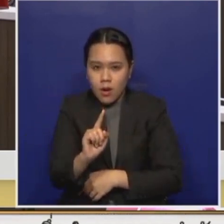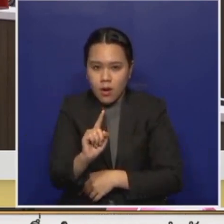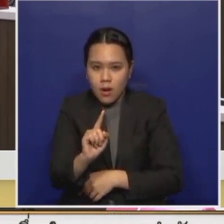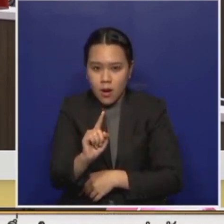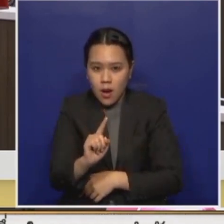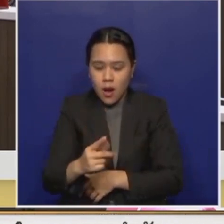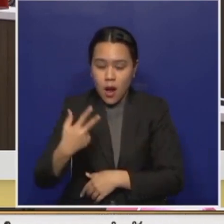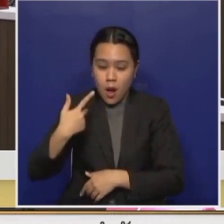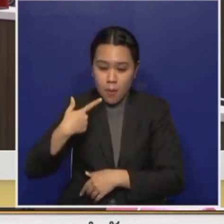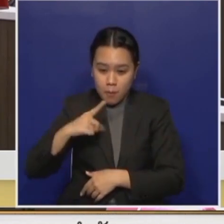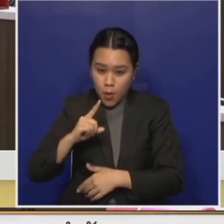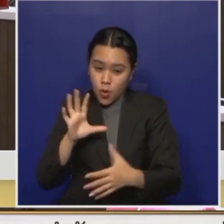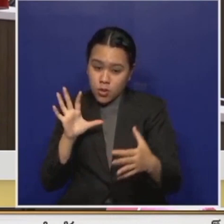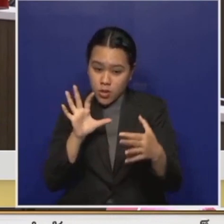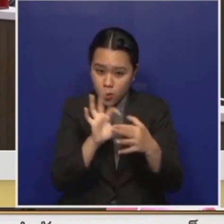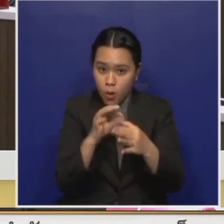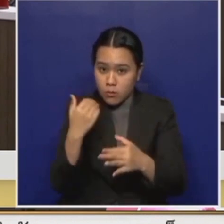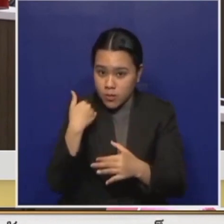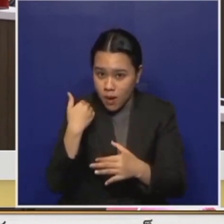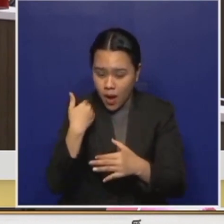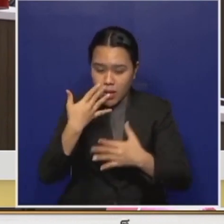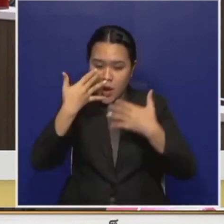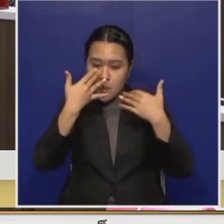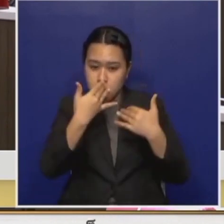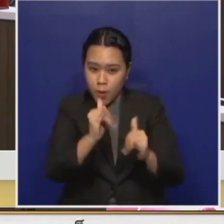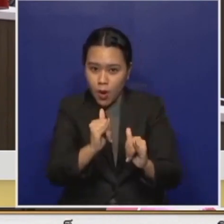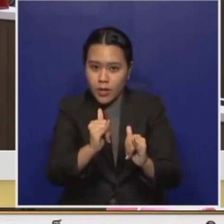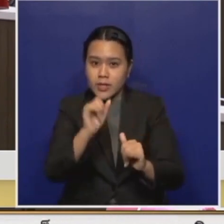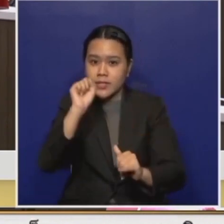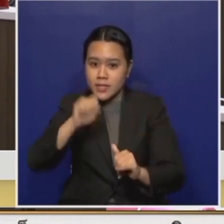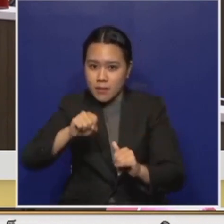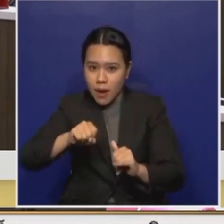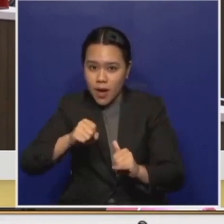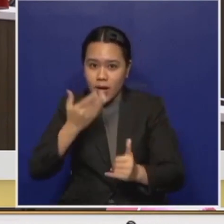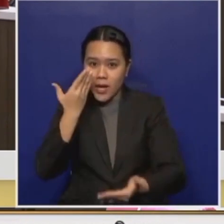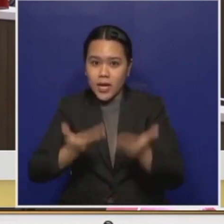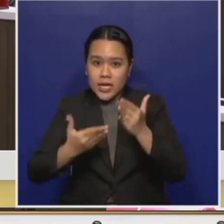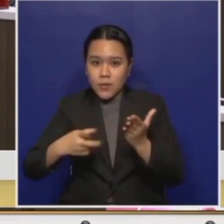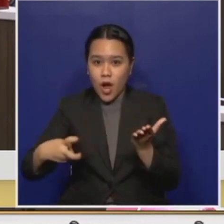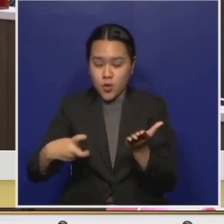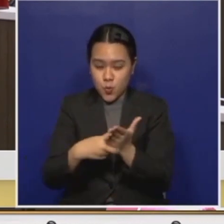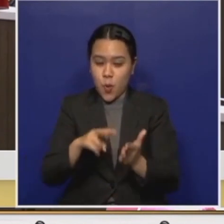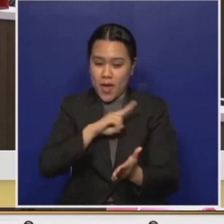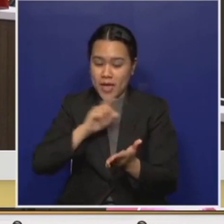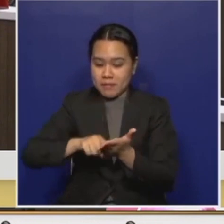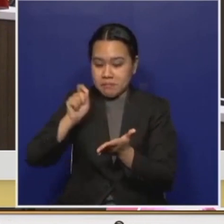ผลอีก tuvo เกากเดียข้องปลอยปะราดเลยหรือแ้กทานบอกว่า ท่านเองเปนคนถือตัวเองตัวจากท่านอ่ะ